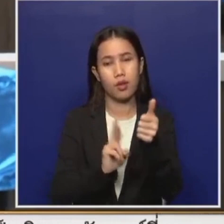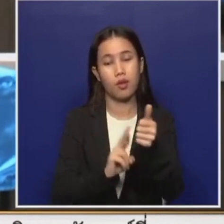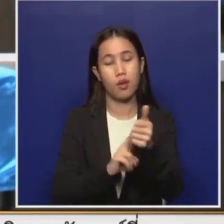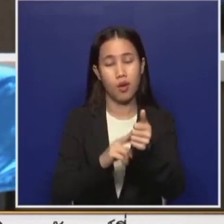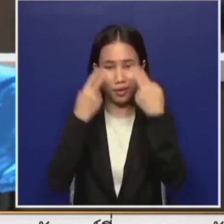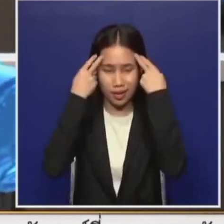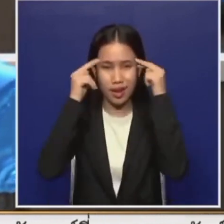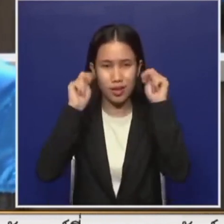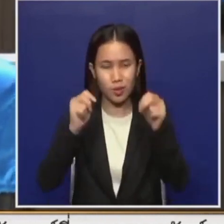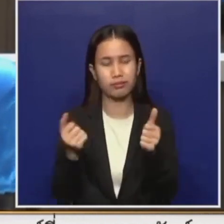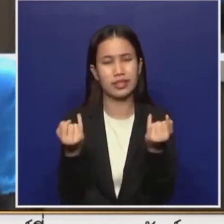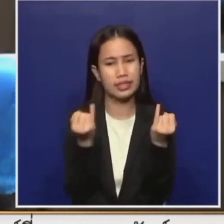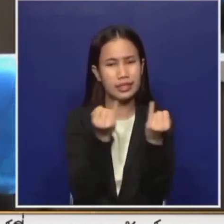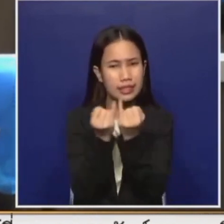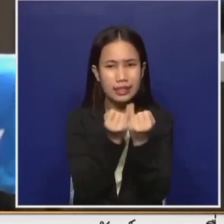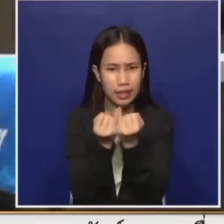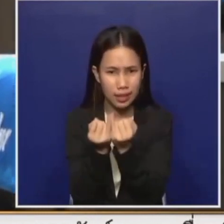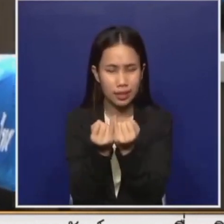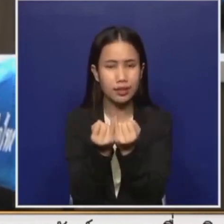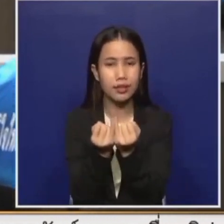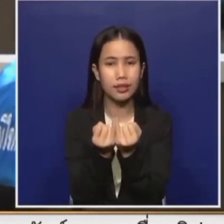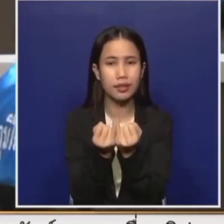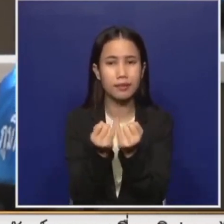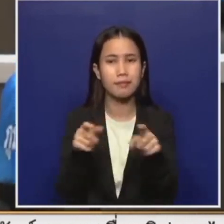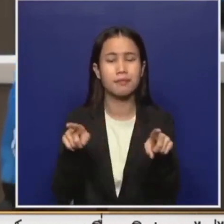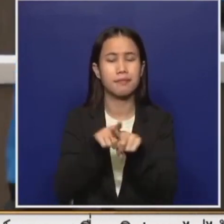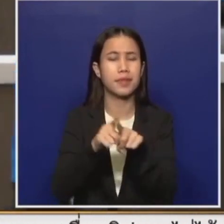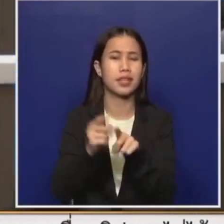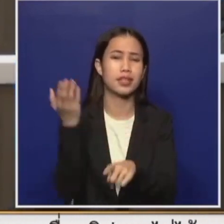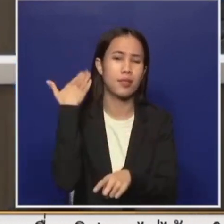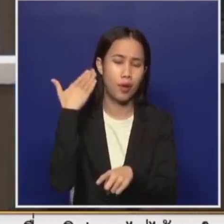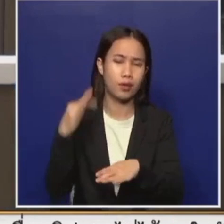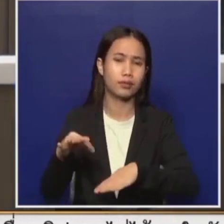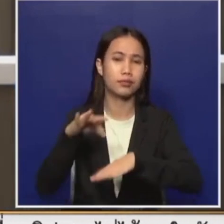ไต อย่างแนบแน่นและเหตุการณ ก็เกิดขในสมยททมาดำรตแน่ง